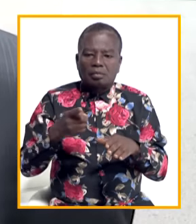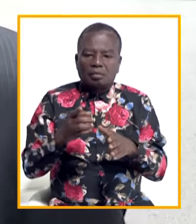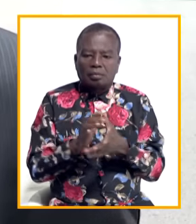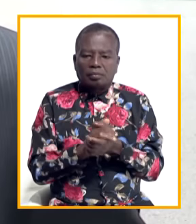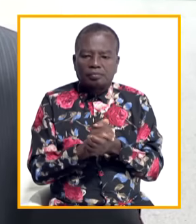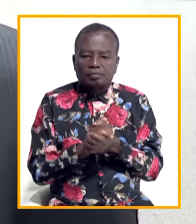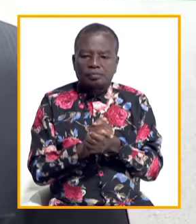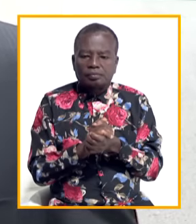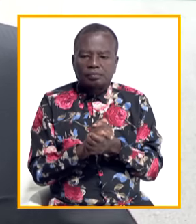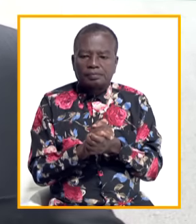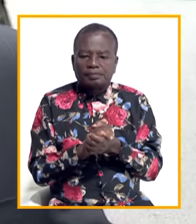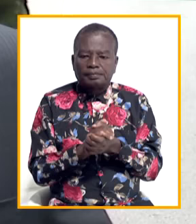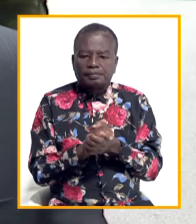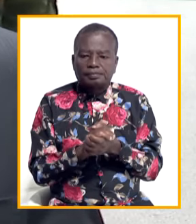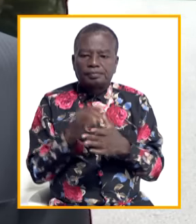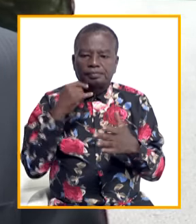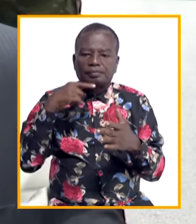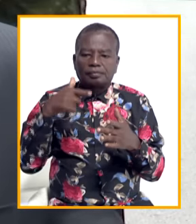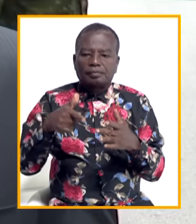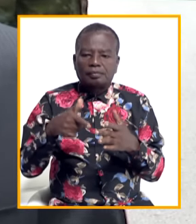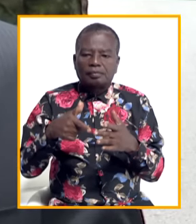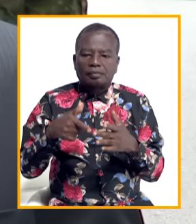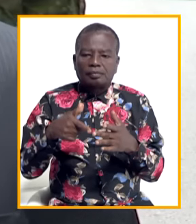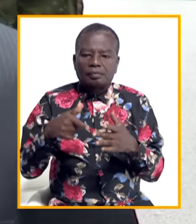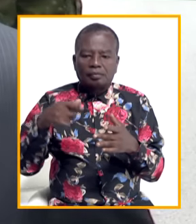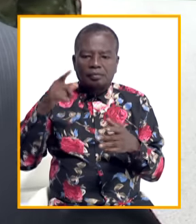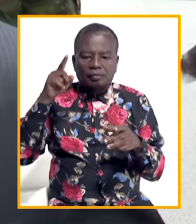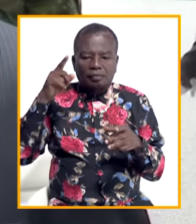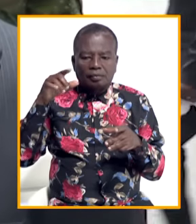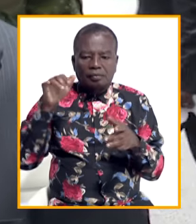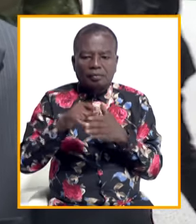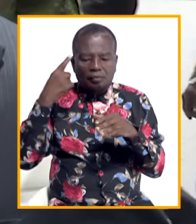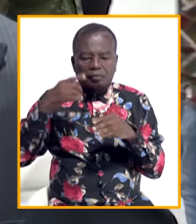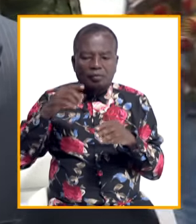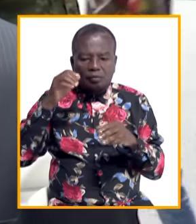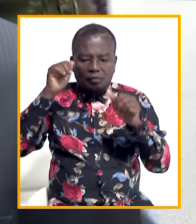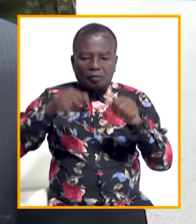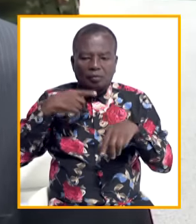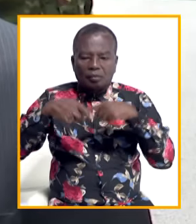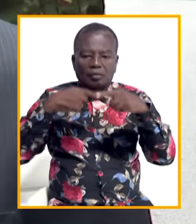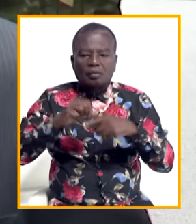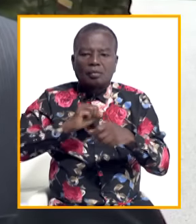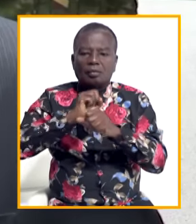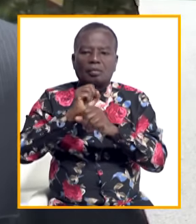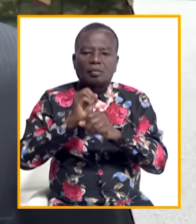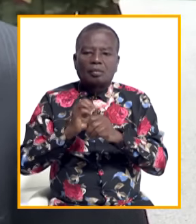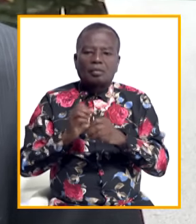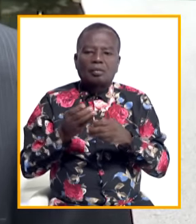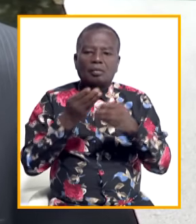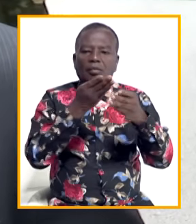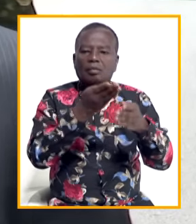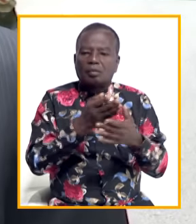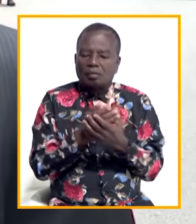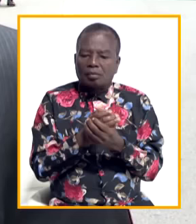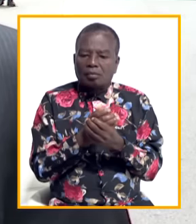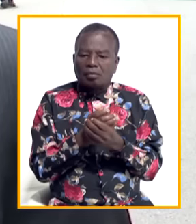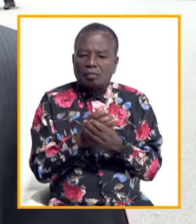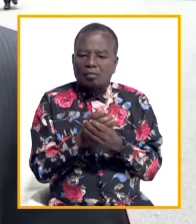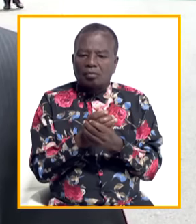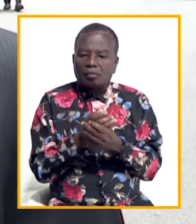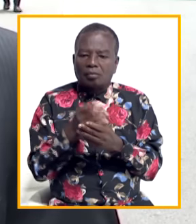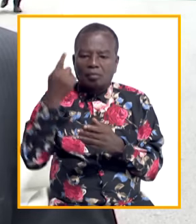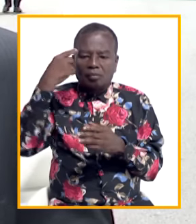donne mon chef de cabinet. Est-ce qu'un homme comme ça, on peut aller au-delà si ce n'est pas la fraternité, le don de soi qu'il a su faire